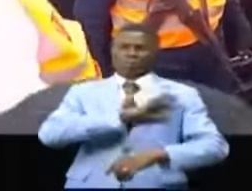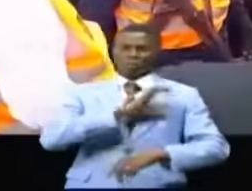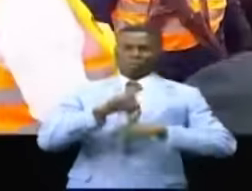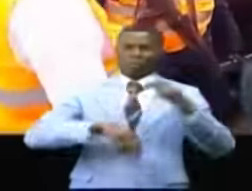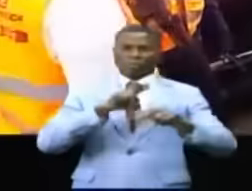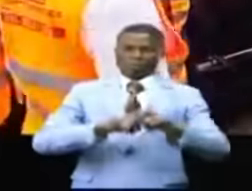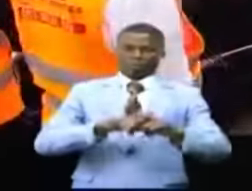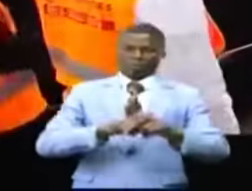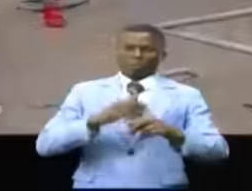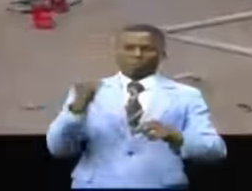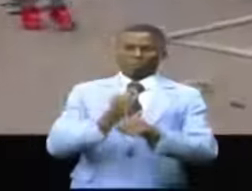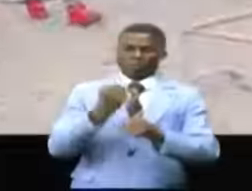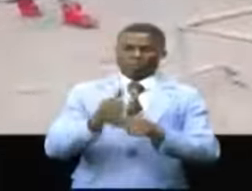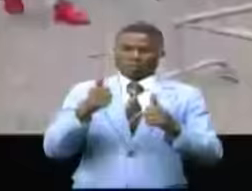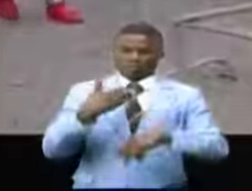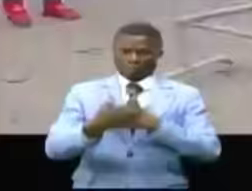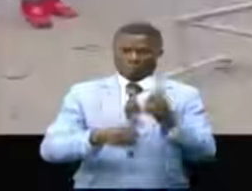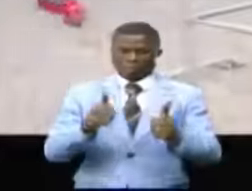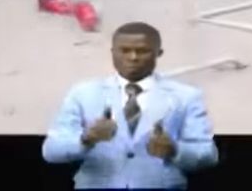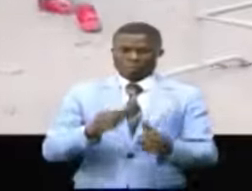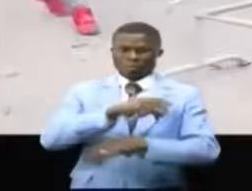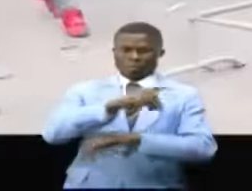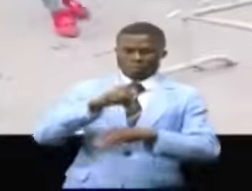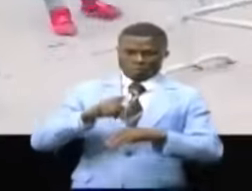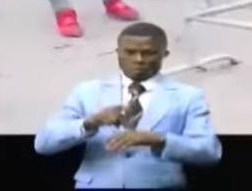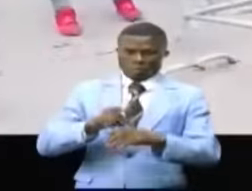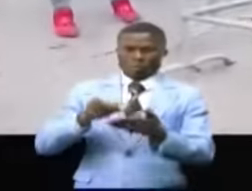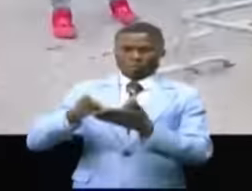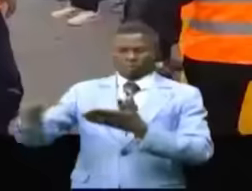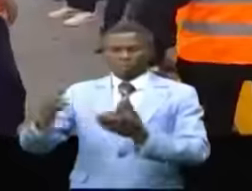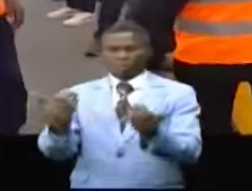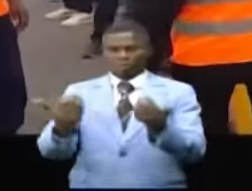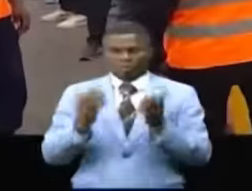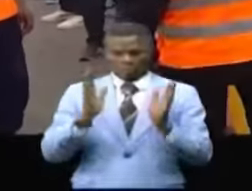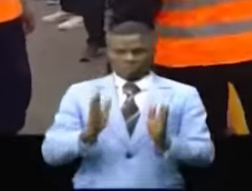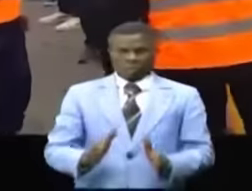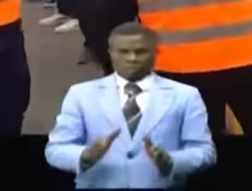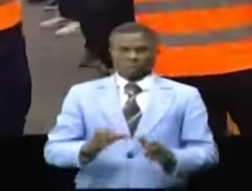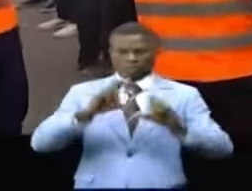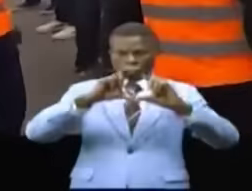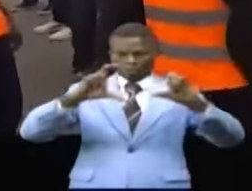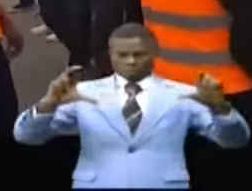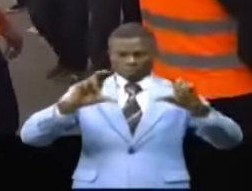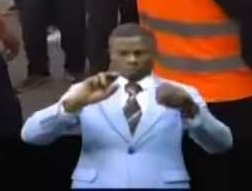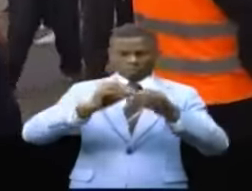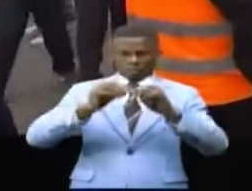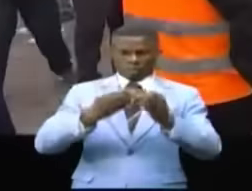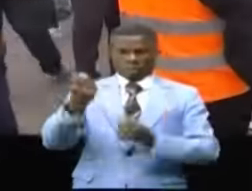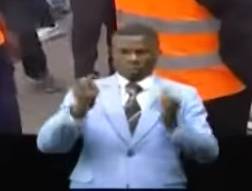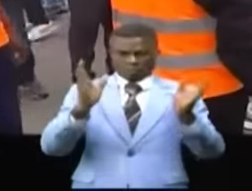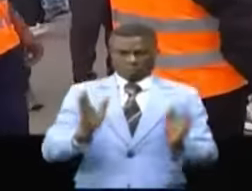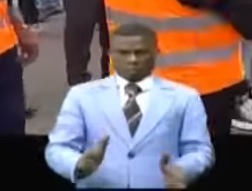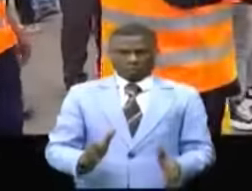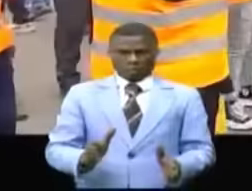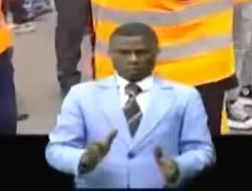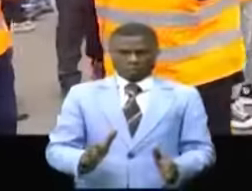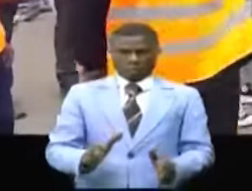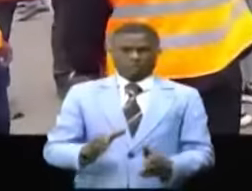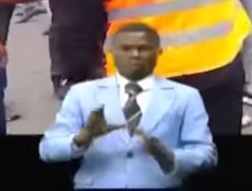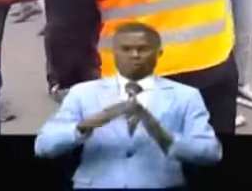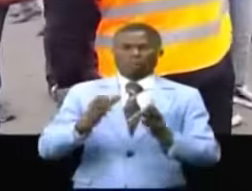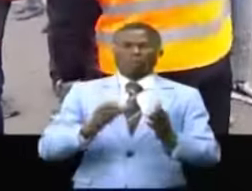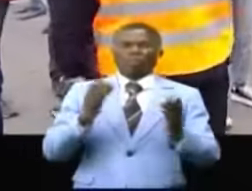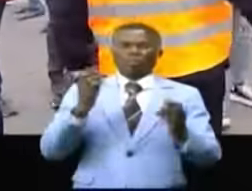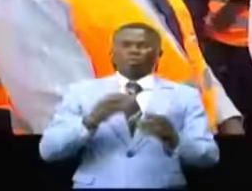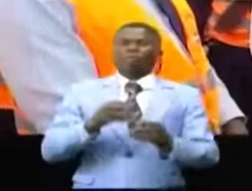pour le bon déroulement. Après une période d'achat volontaire de la vignette accordée aux propriétaires des véhicules suivie du